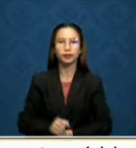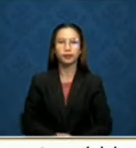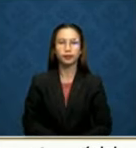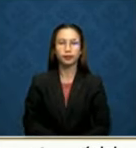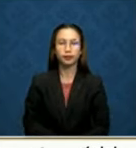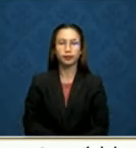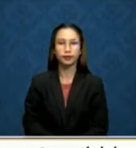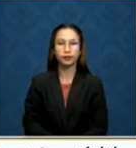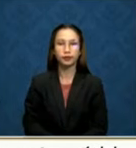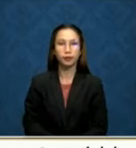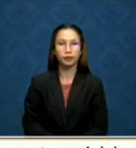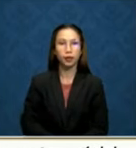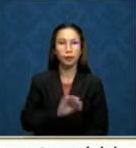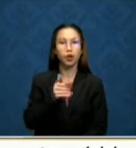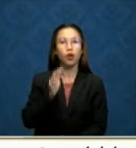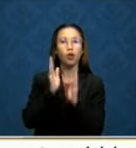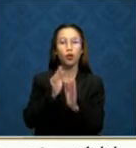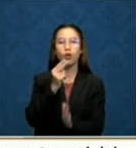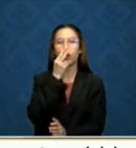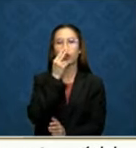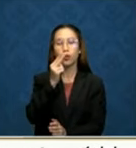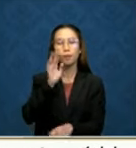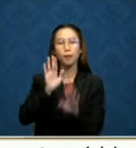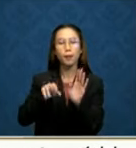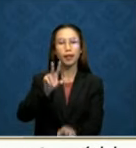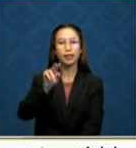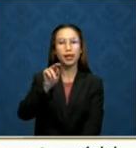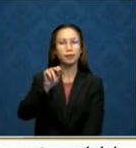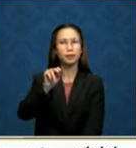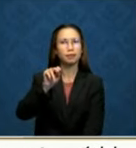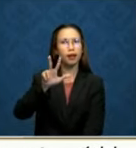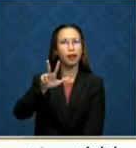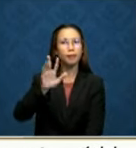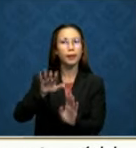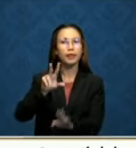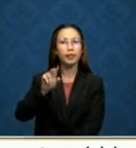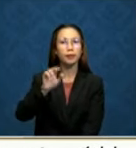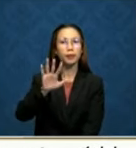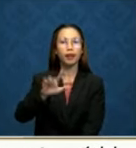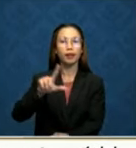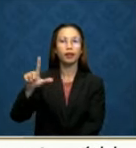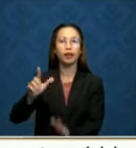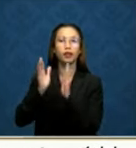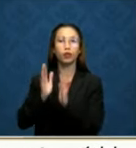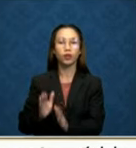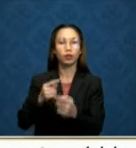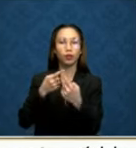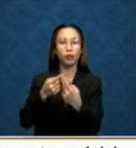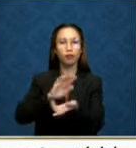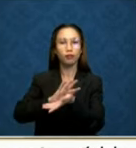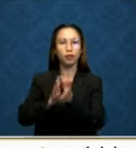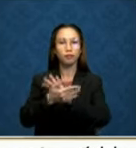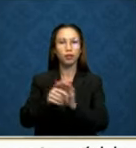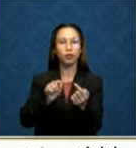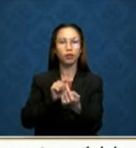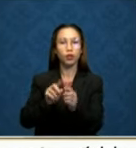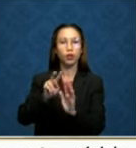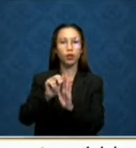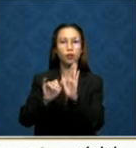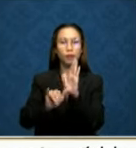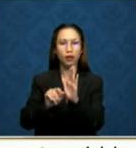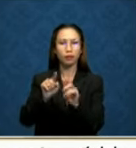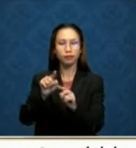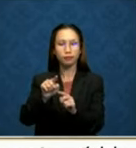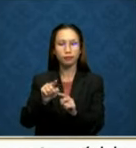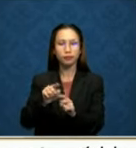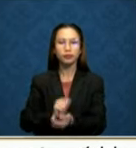ถึงแม้ว่าจะมีคนดูเราถึง 30.000 ล้านคน35.000 ล้านคนแต่ว่าความเปลี่ยนแปลงต่ใโบาย คมครองพว่al-ก